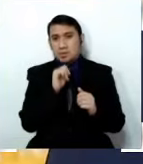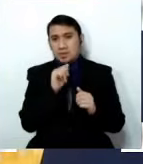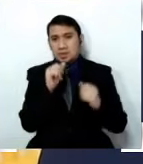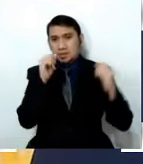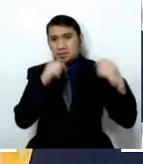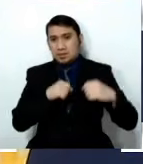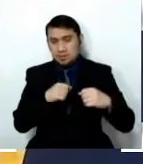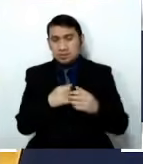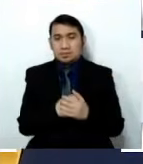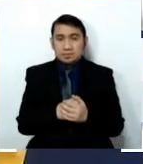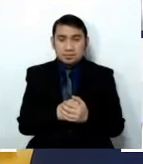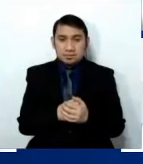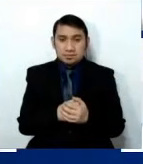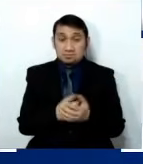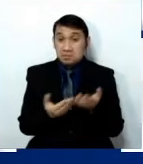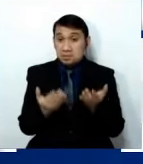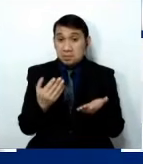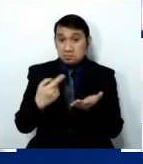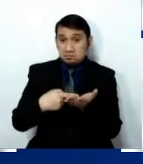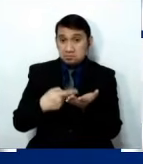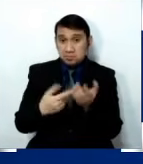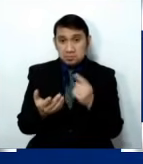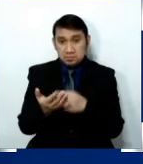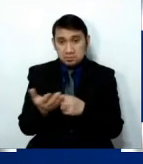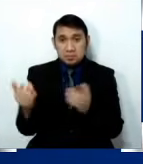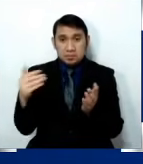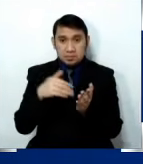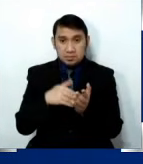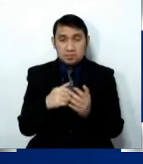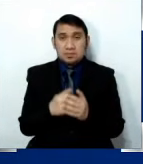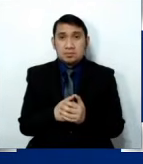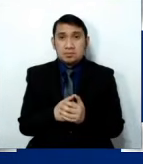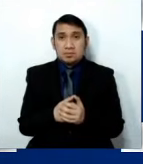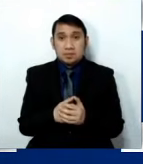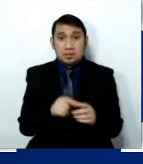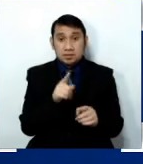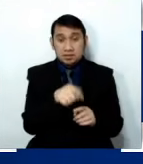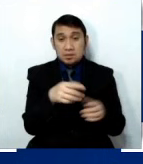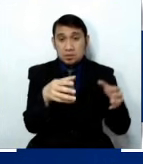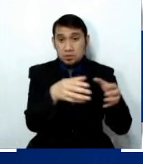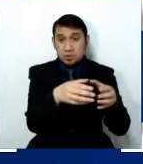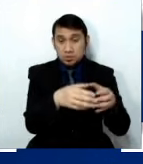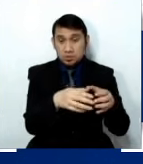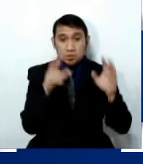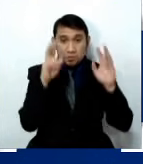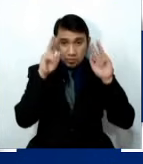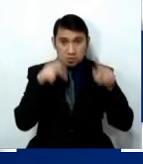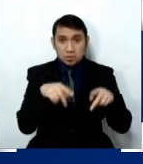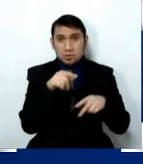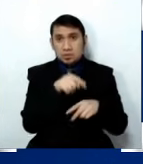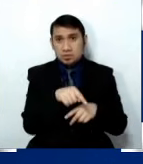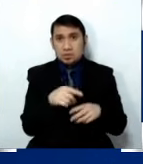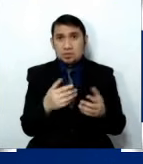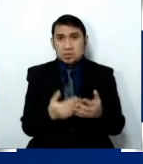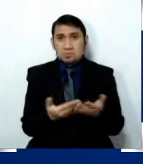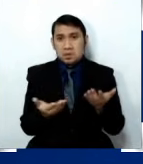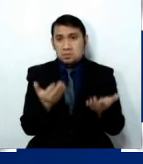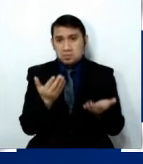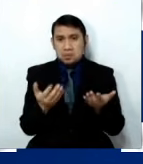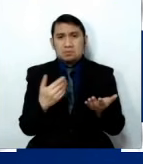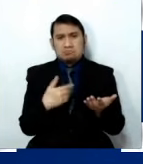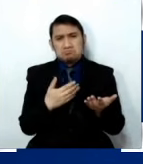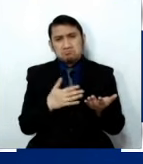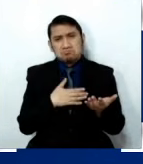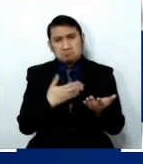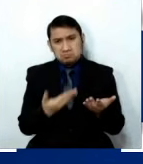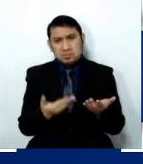Mag-uusap daw sila uli ni Robredo. Sabi naman ng kampo ni Robredo, tiyak na bukas sa pagtakbong Pangulo si Robredo sa kabila ng mga sinasabi ng